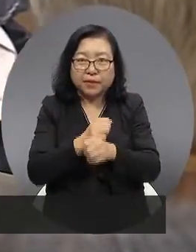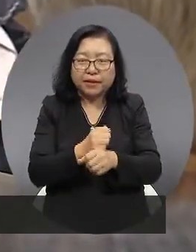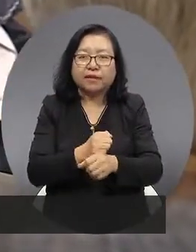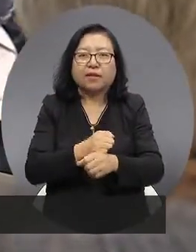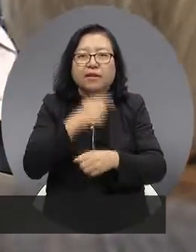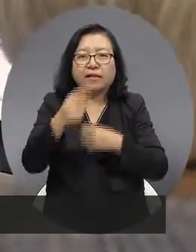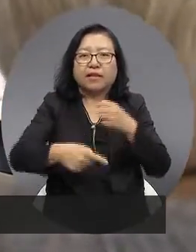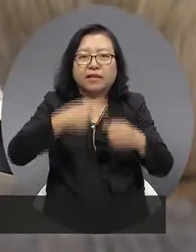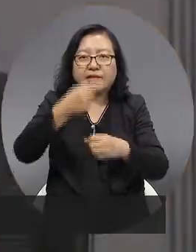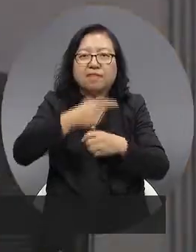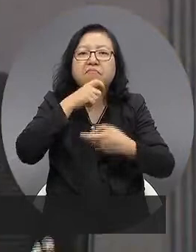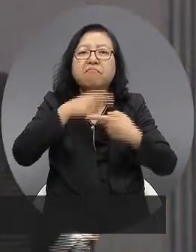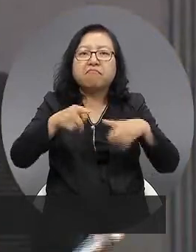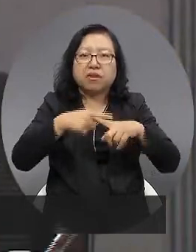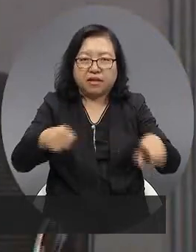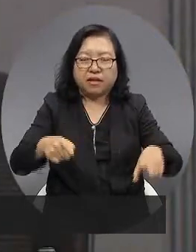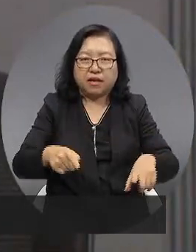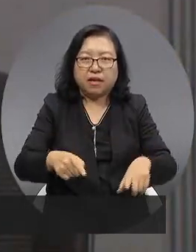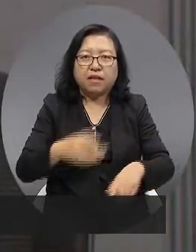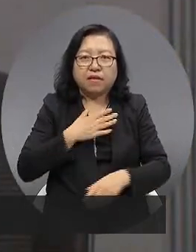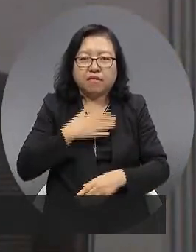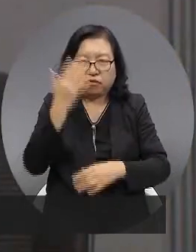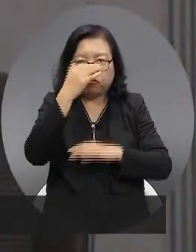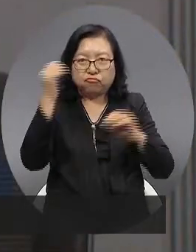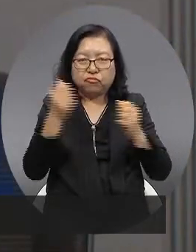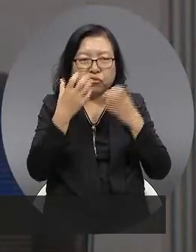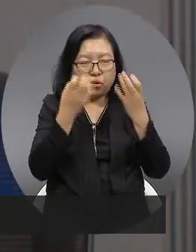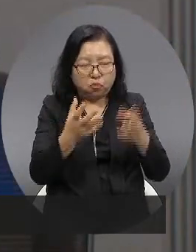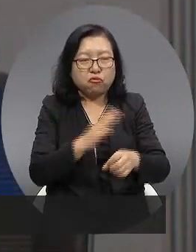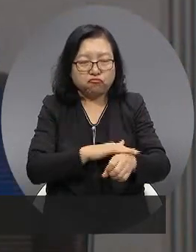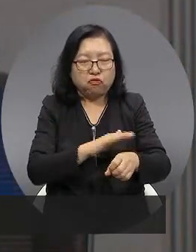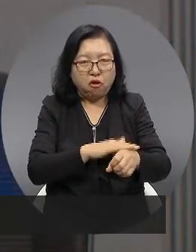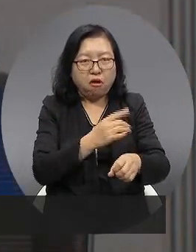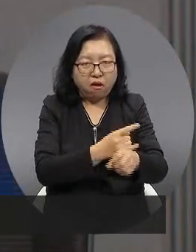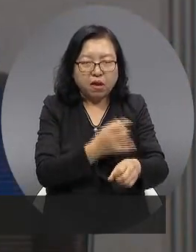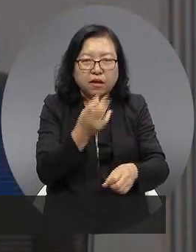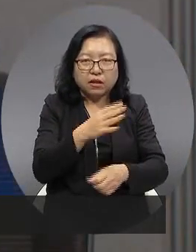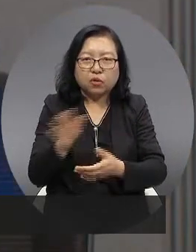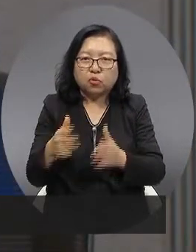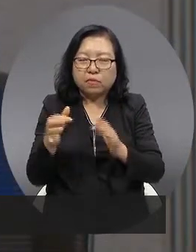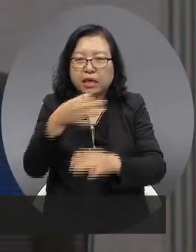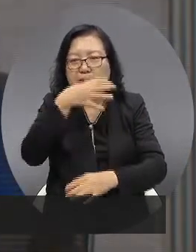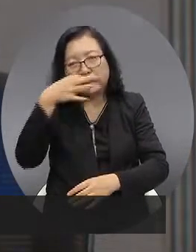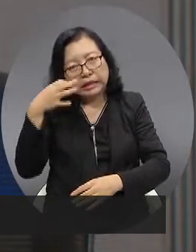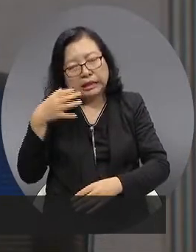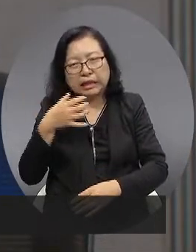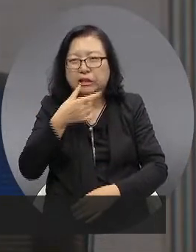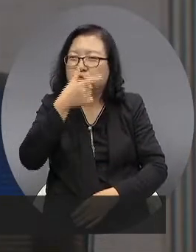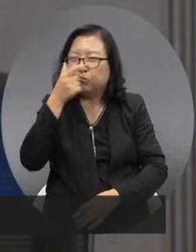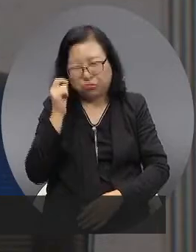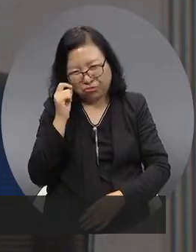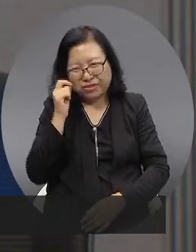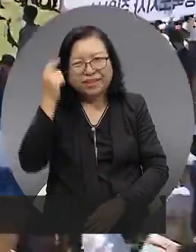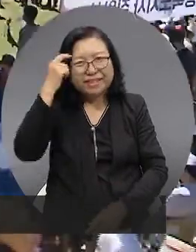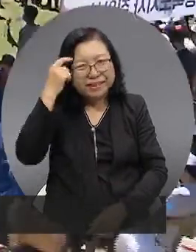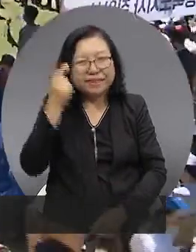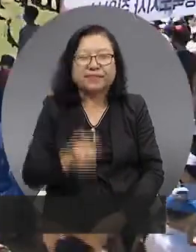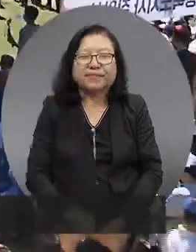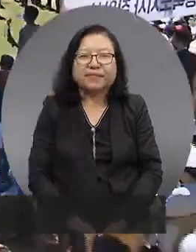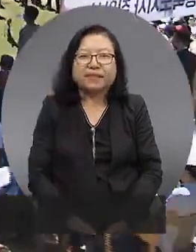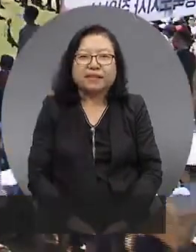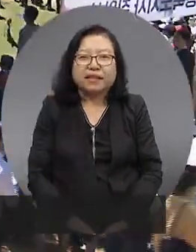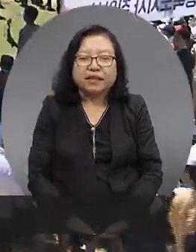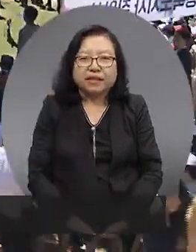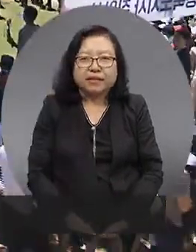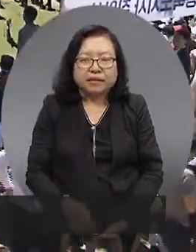평가했습니다. 충북을 새롭게는 확실히 된 것 같고 도민을 신나게는 아직 미흡하다 이렇게 저는 생각하고 있습니다.